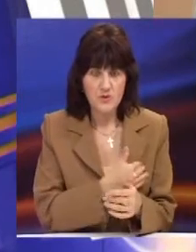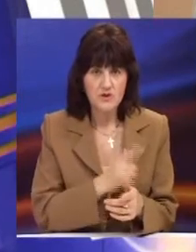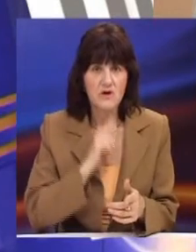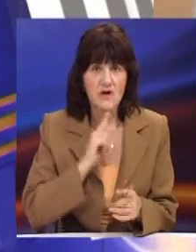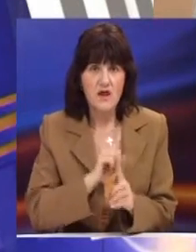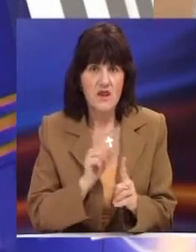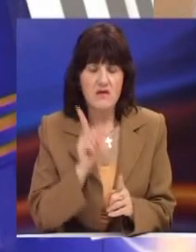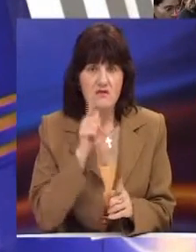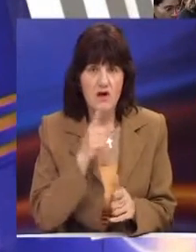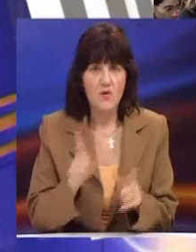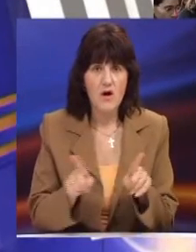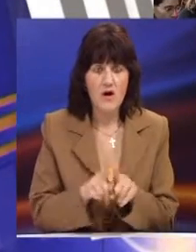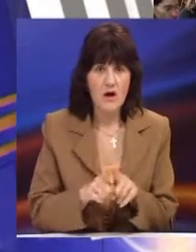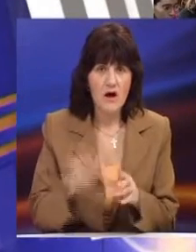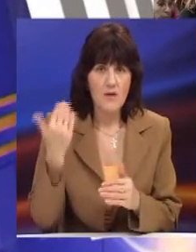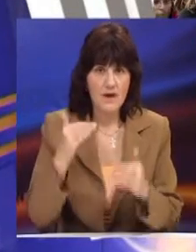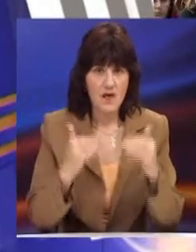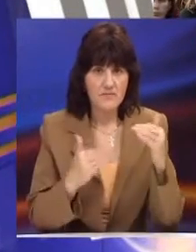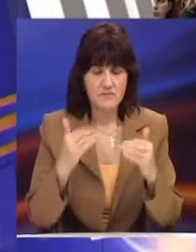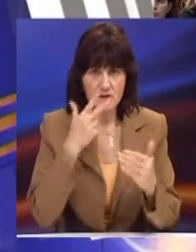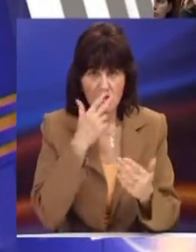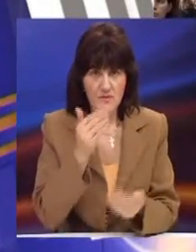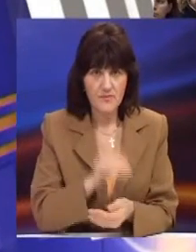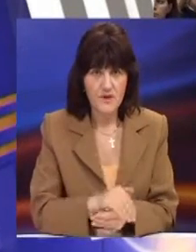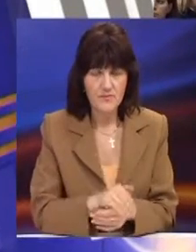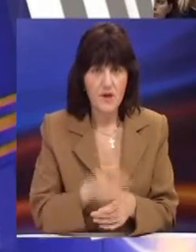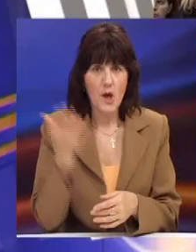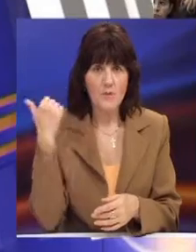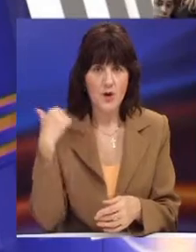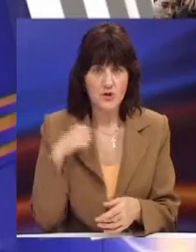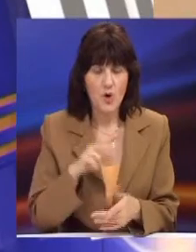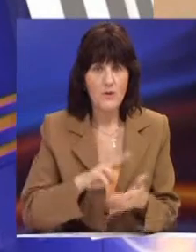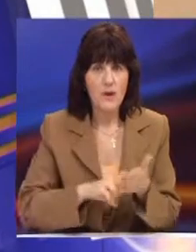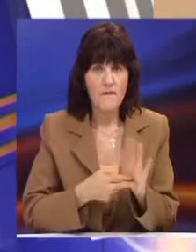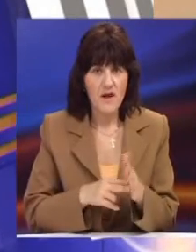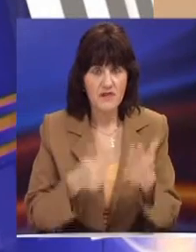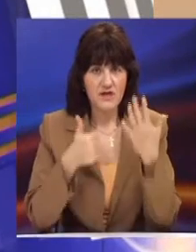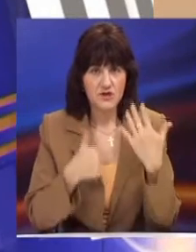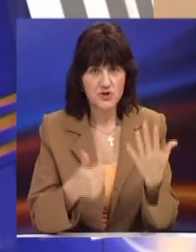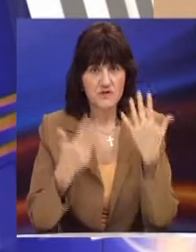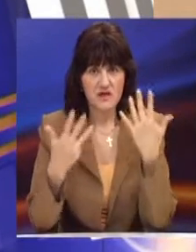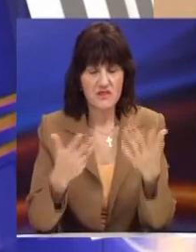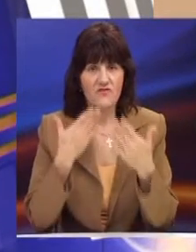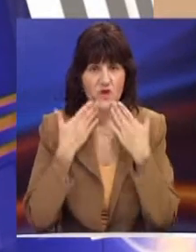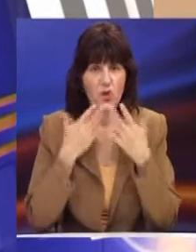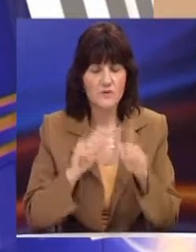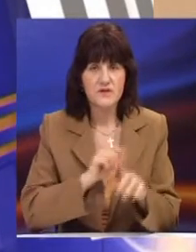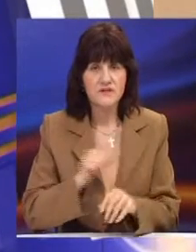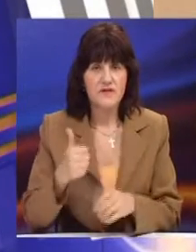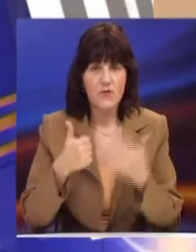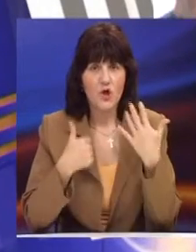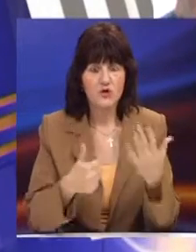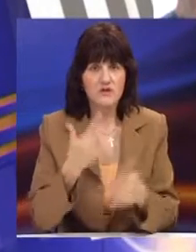još uvek ne u onolikoj meri koliko je ta disproporcija izražena. U Subotici je prošle godine od planiranih 69 upisano